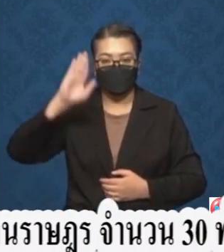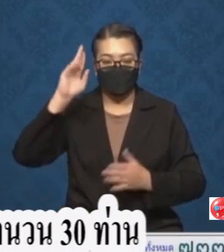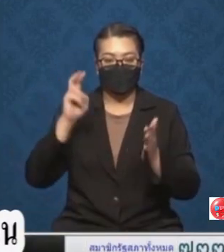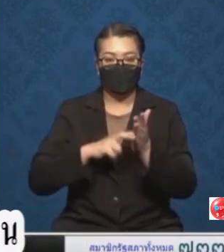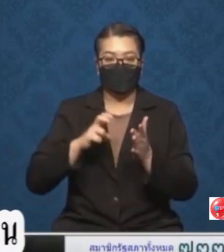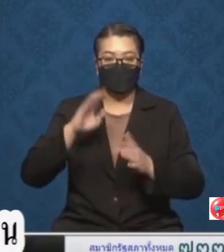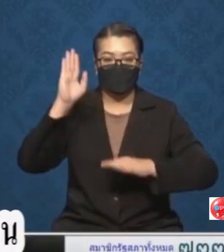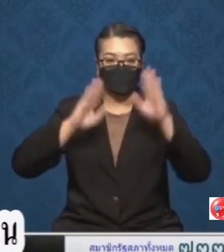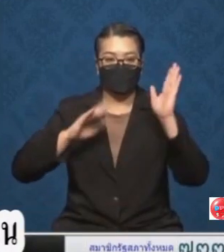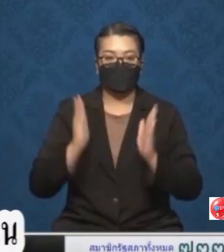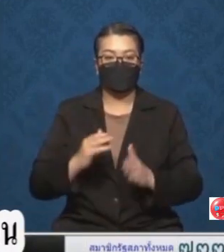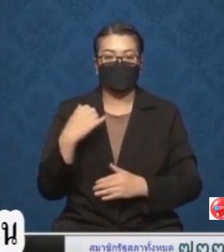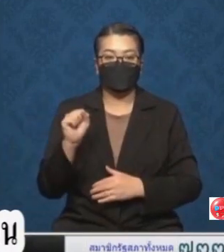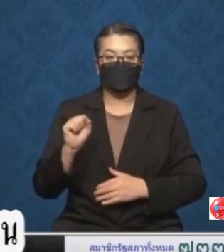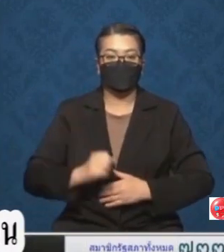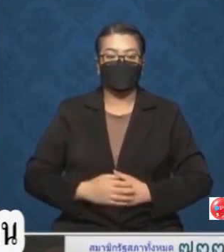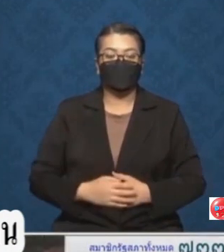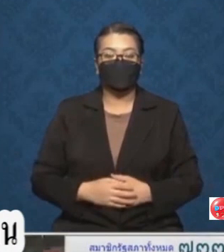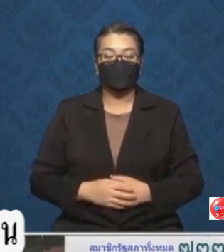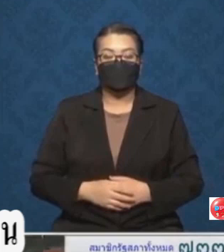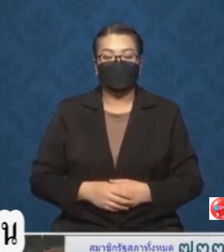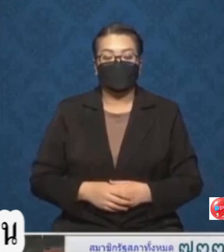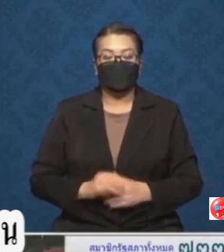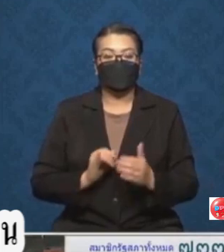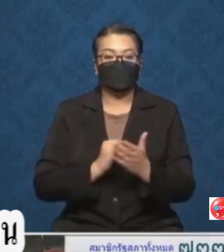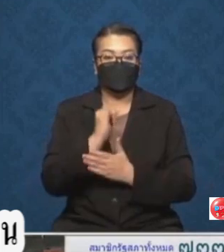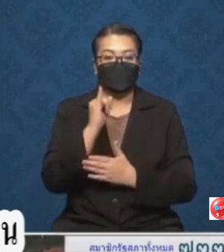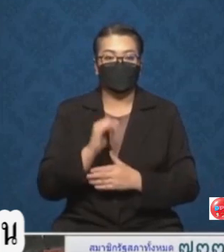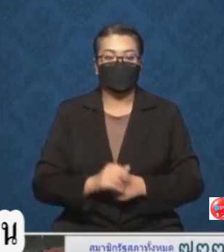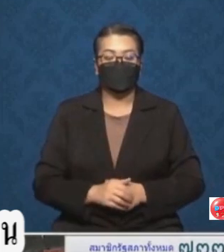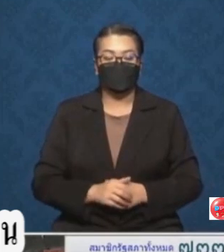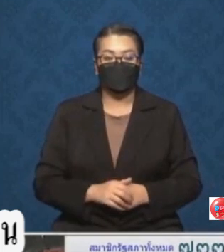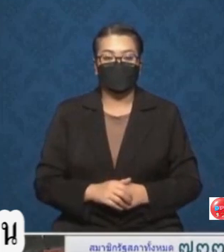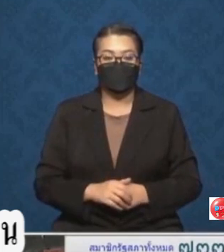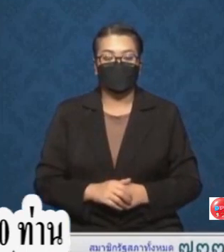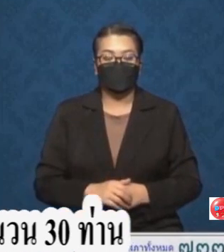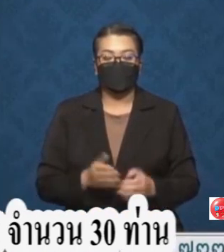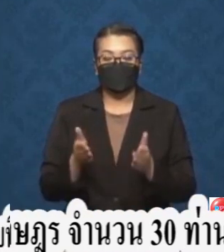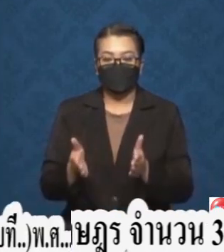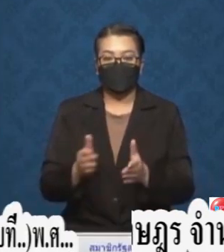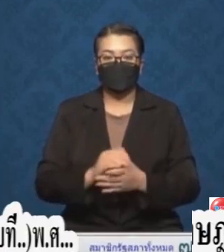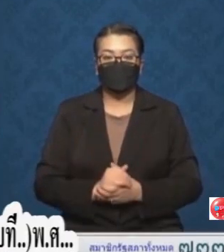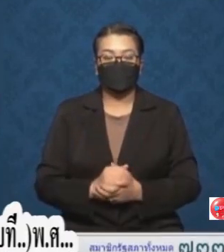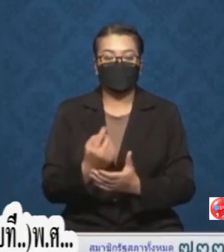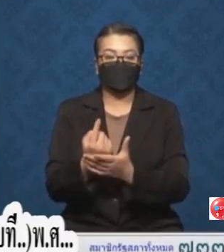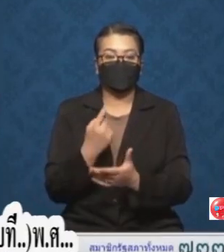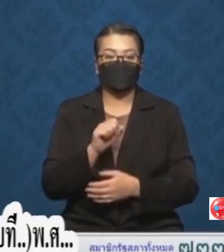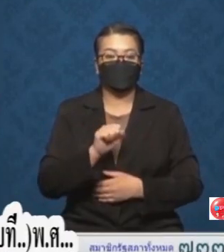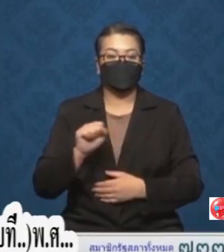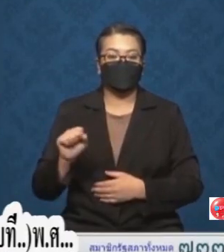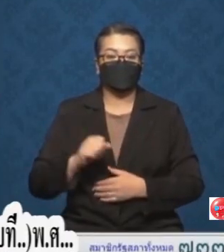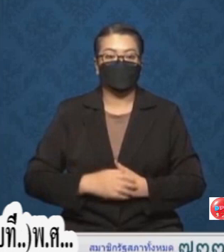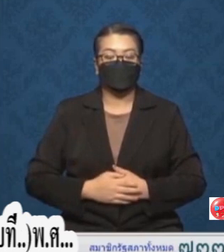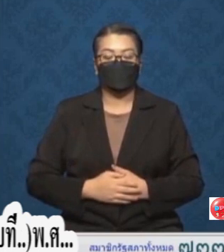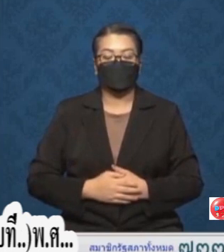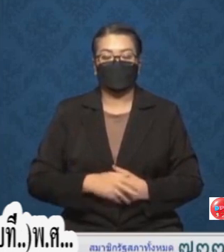10คนครับครับผมรับรองถูกต้องนะครับต่อไปจะเป็นสัดส่วนของสมาชิกสภาผู้แทนราษฎรครับพรรคเพื่อไ